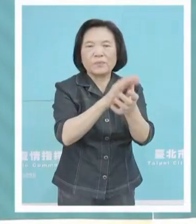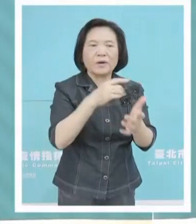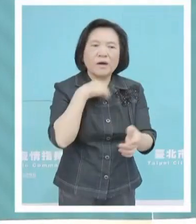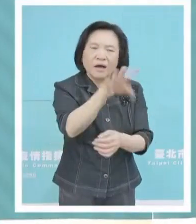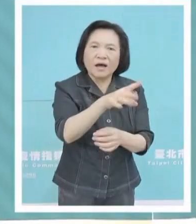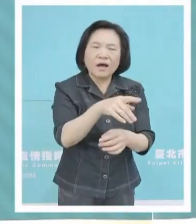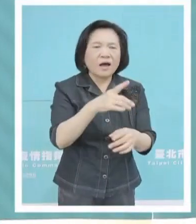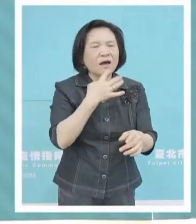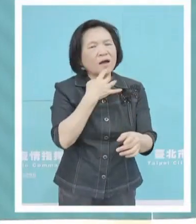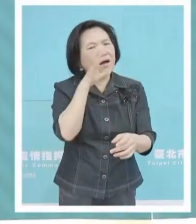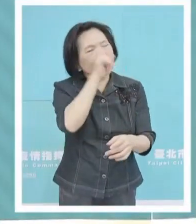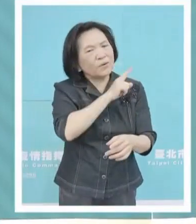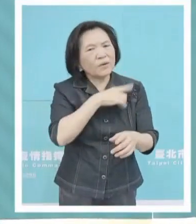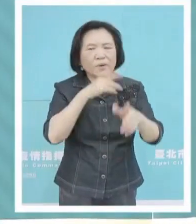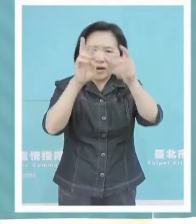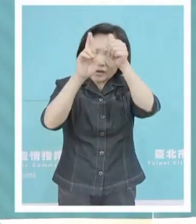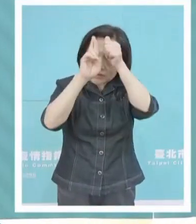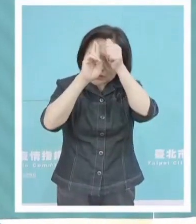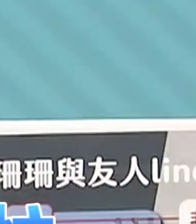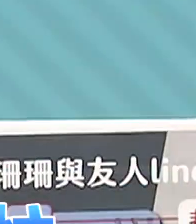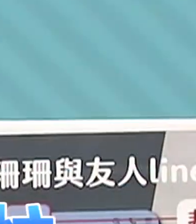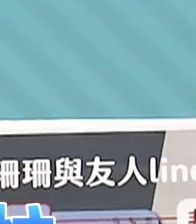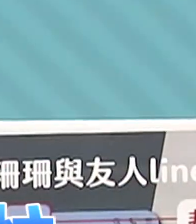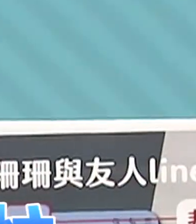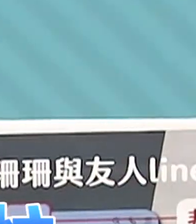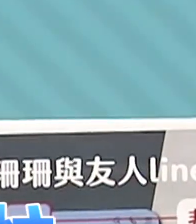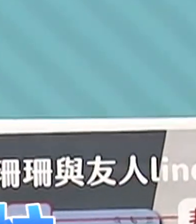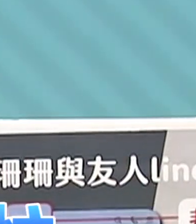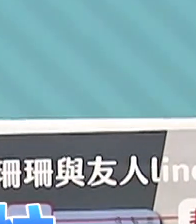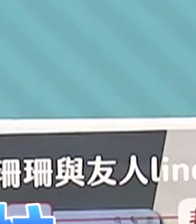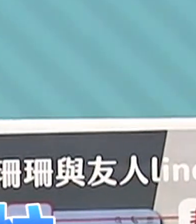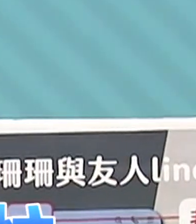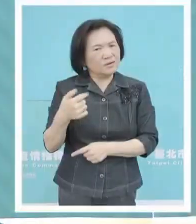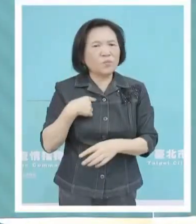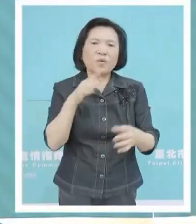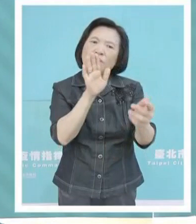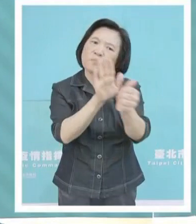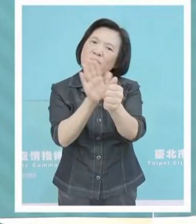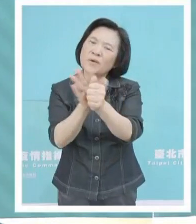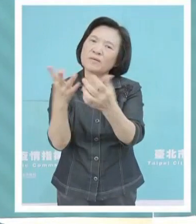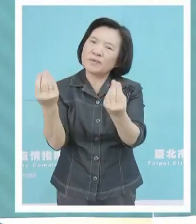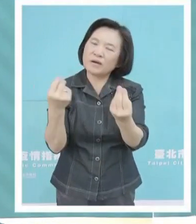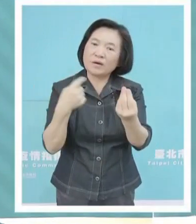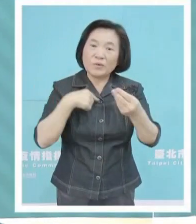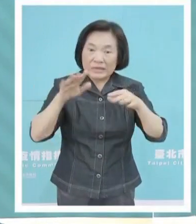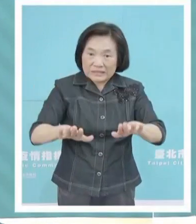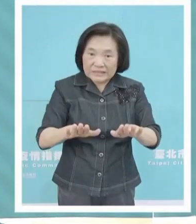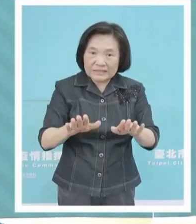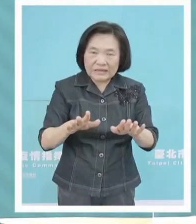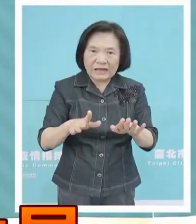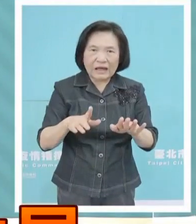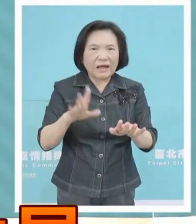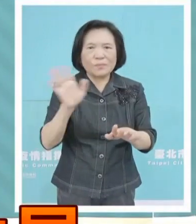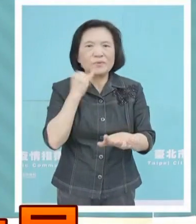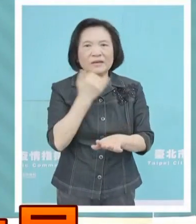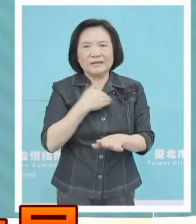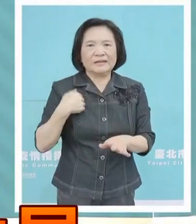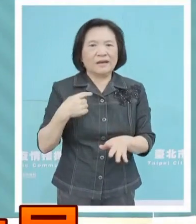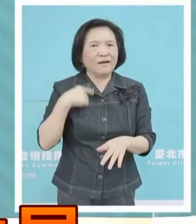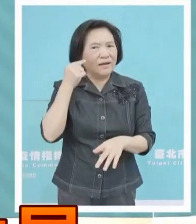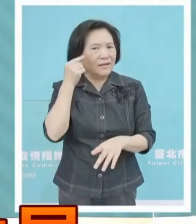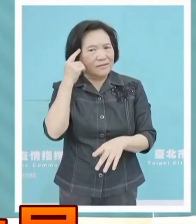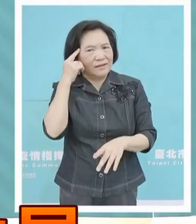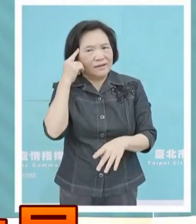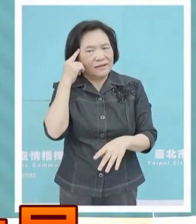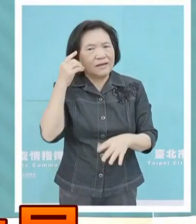我不明白许P为什么要谢谢我，因为我根本没有帮忙。我也知道现阶段是不可能的，压根也没有告